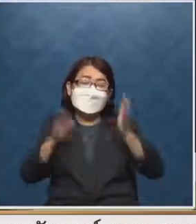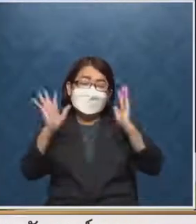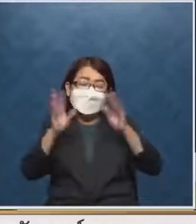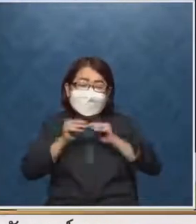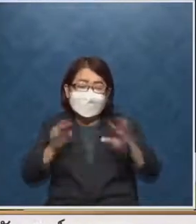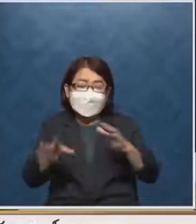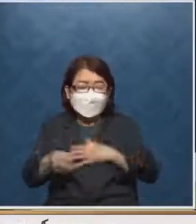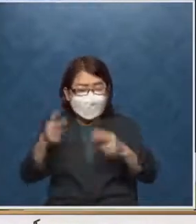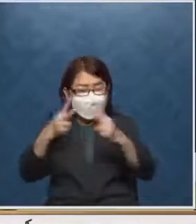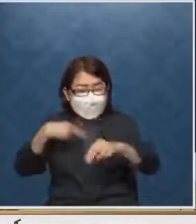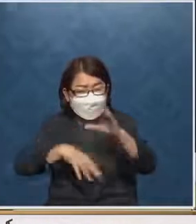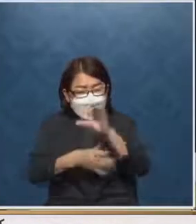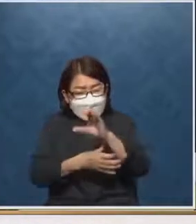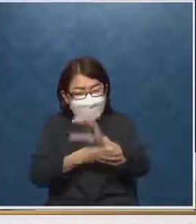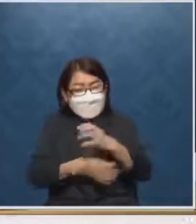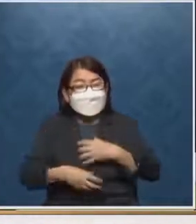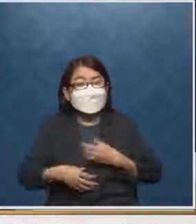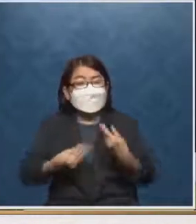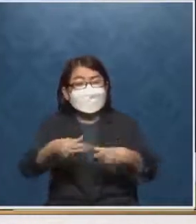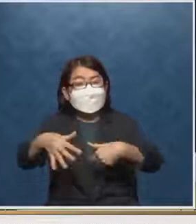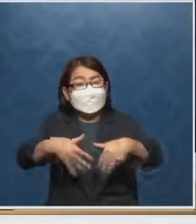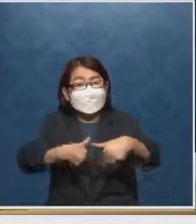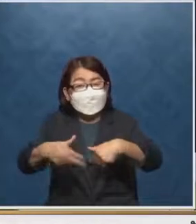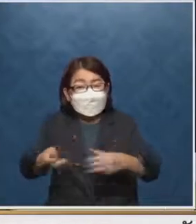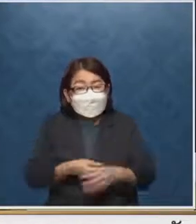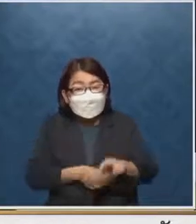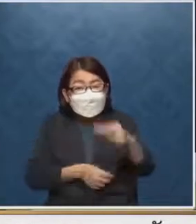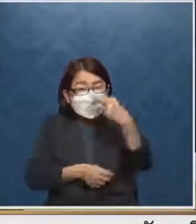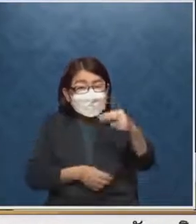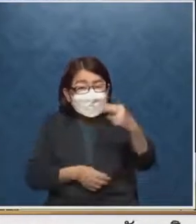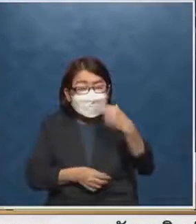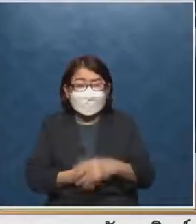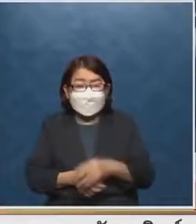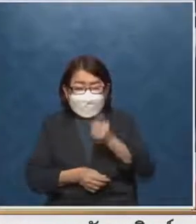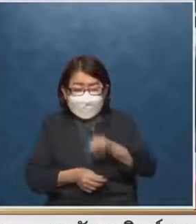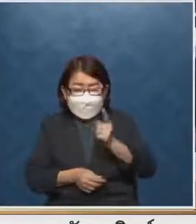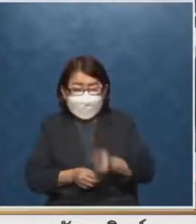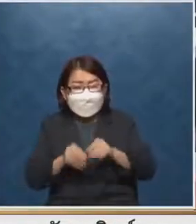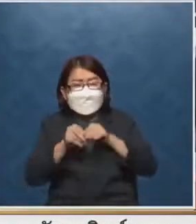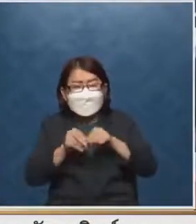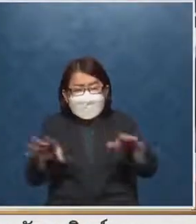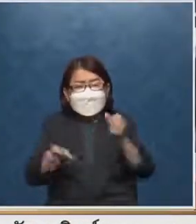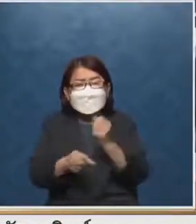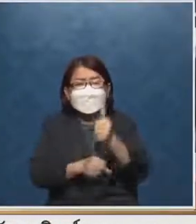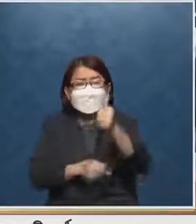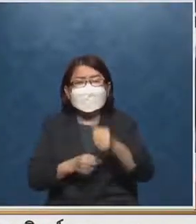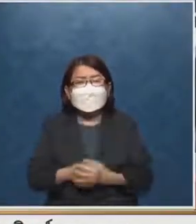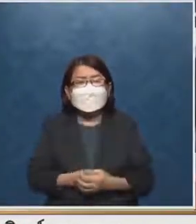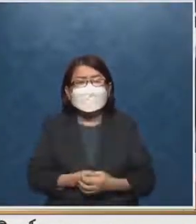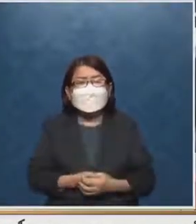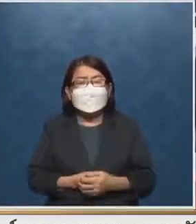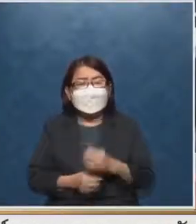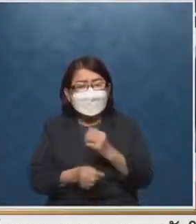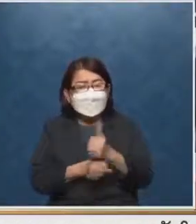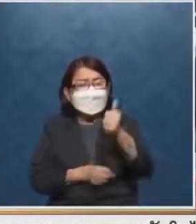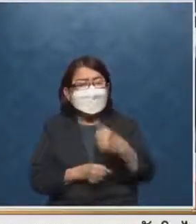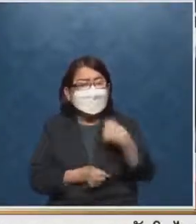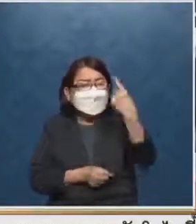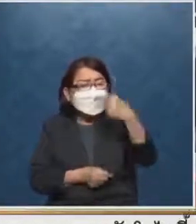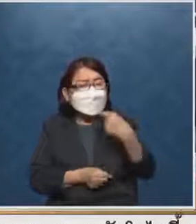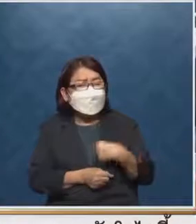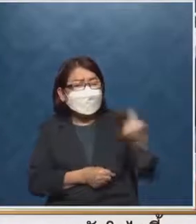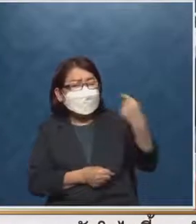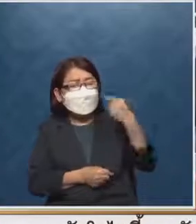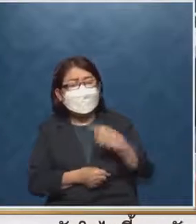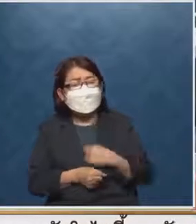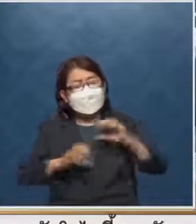อยากจะทำให้พี่น้องประชาชนเห็นความเป็นจริงในสังคมไม่ต้องเป็นเครื่องมือใครครับไม่ต้องเป็นเครื่องมือ